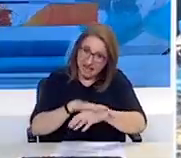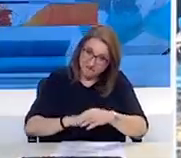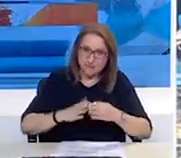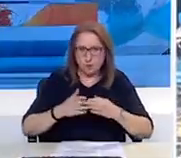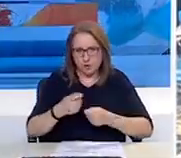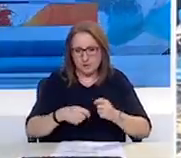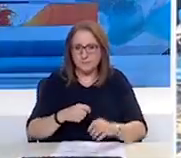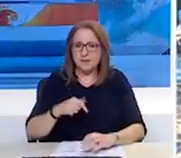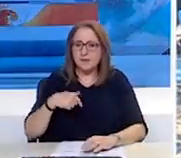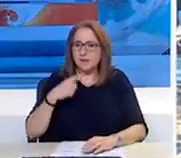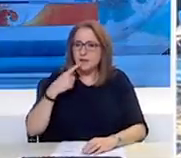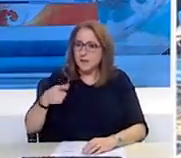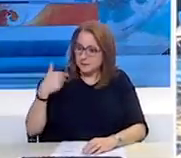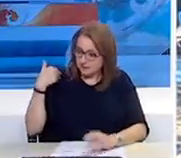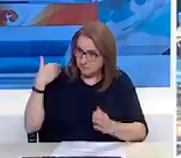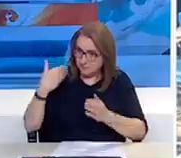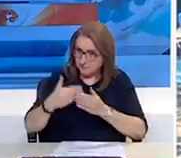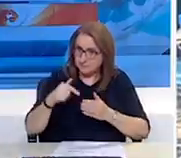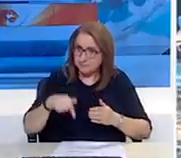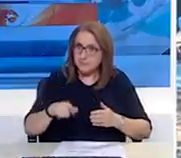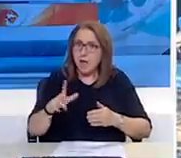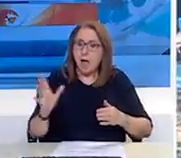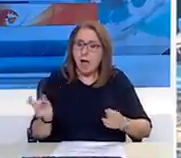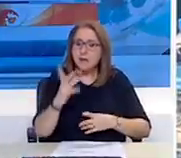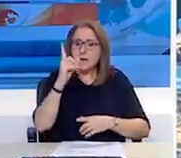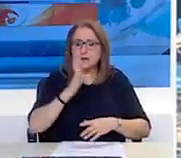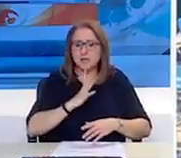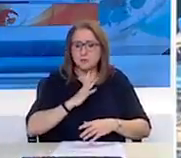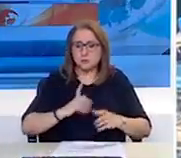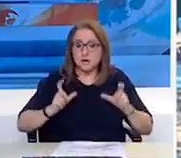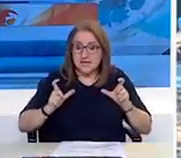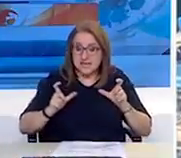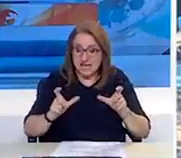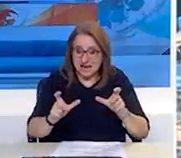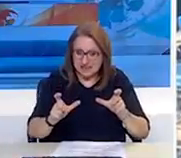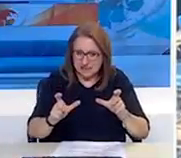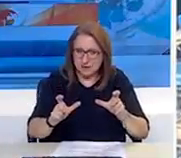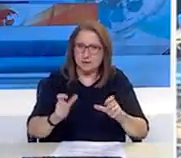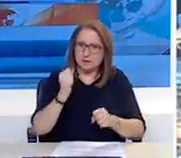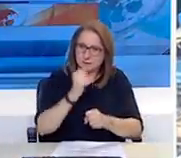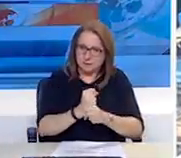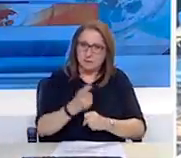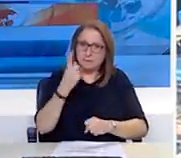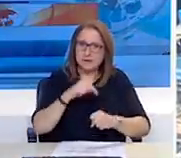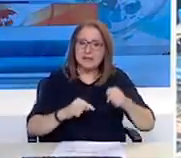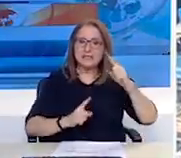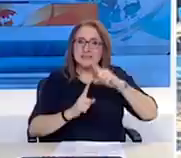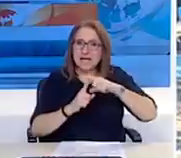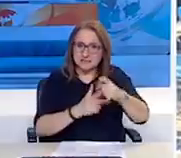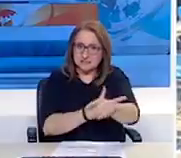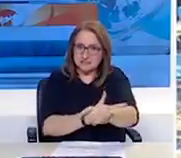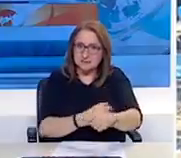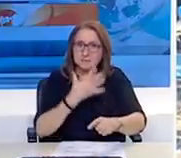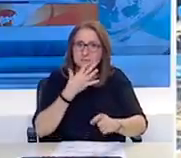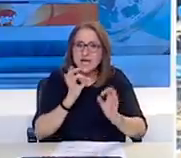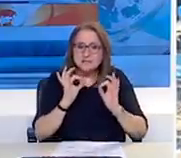πέρας των απαραίτητων ημερών καραντίνα, το τεστ βγαίνει οριακά αρνητικό, πρέπει να επαναλάβουν την εξέταση και μετά από πόσο καιρό? Και μια έκκληση